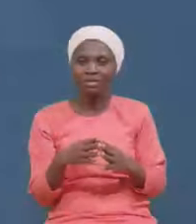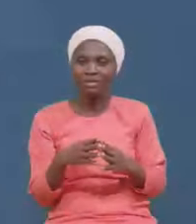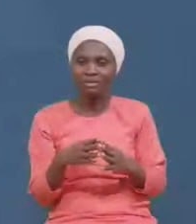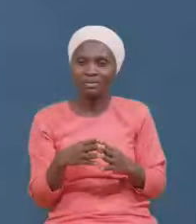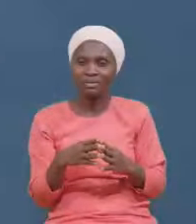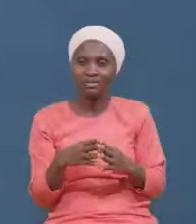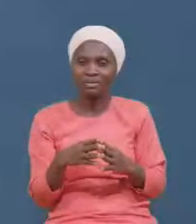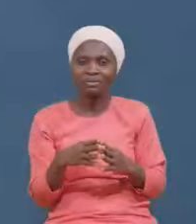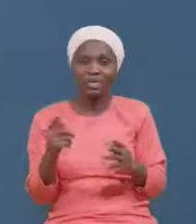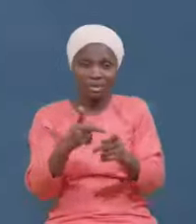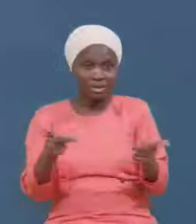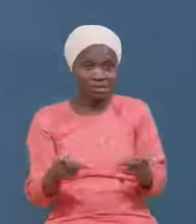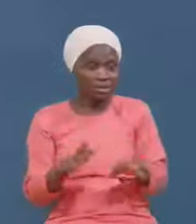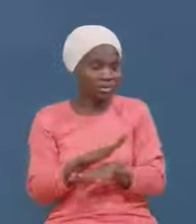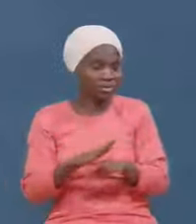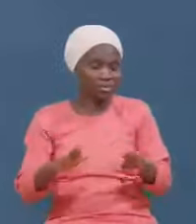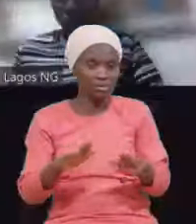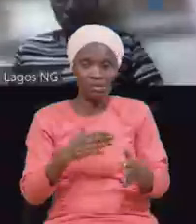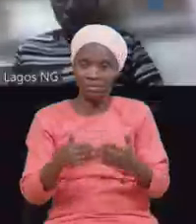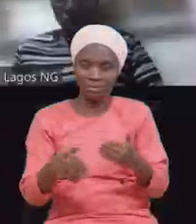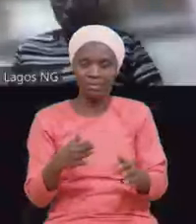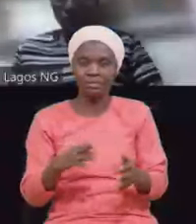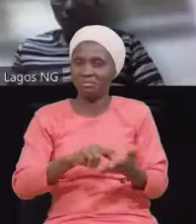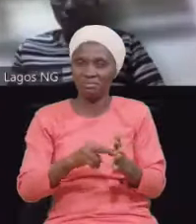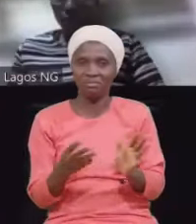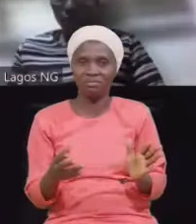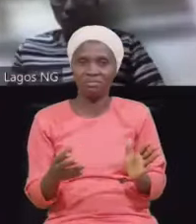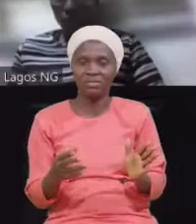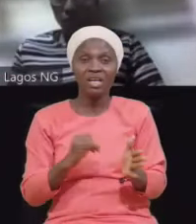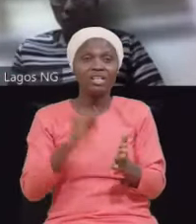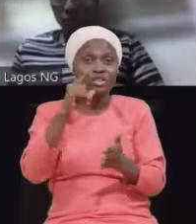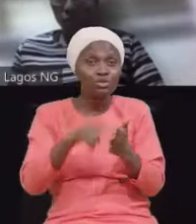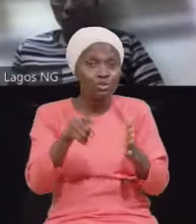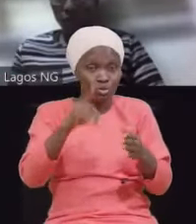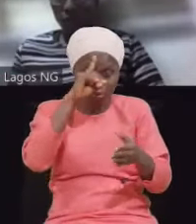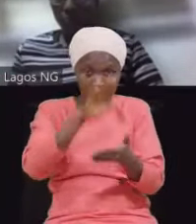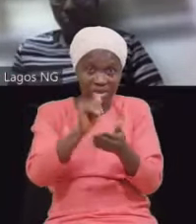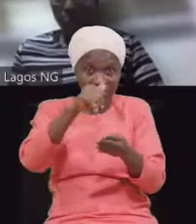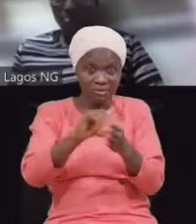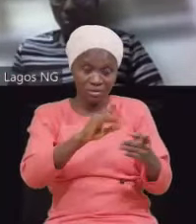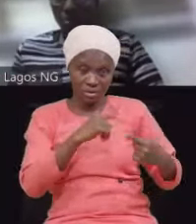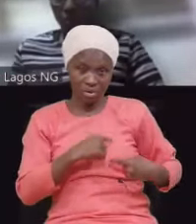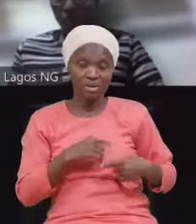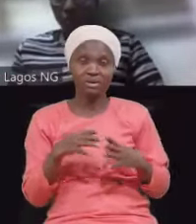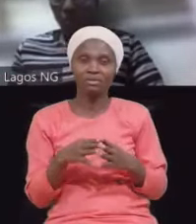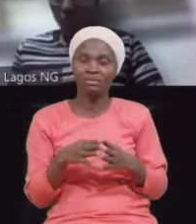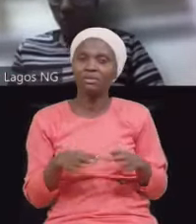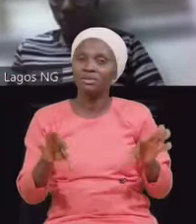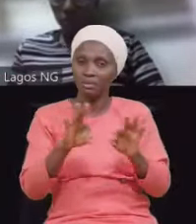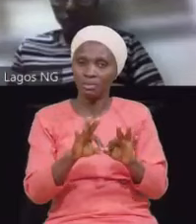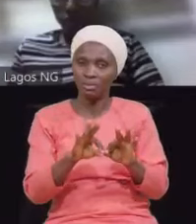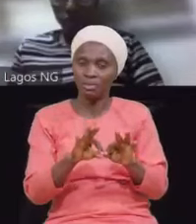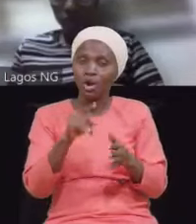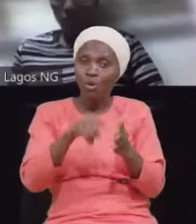does not matter. ఆ స్థలం ఏమి ప్రాముఖ్యం కాదు. It's what you believe in the heart. మీ హృదయములో ఏమి నమ్మారో అది ప్రాముఖ్యం. And what